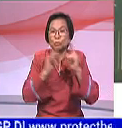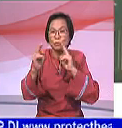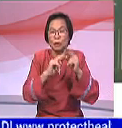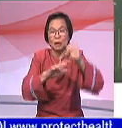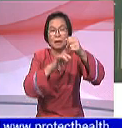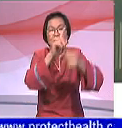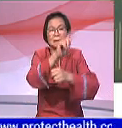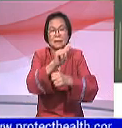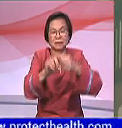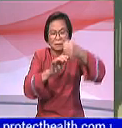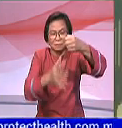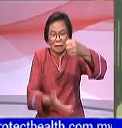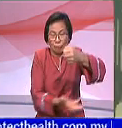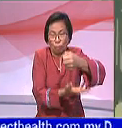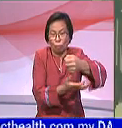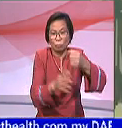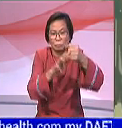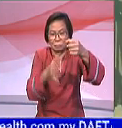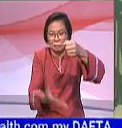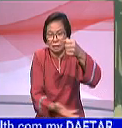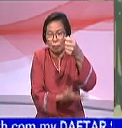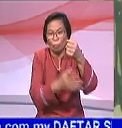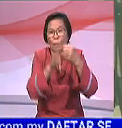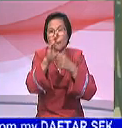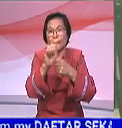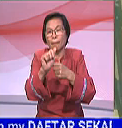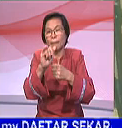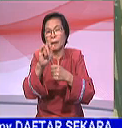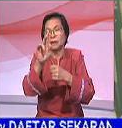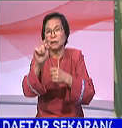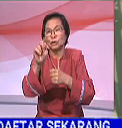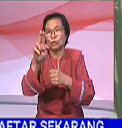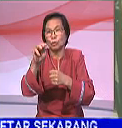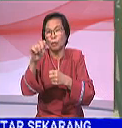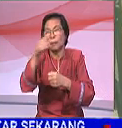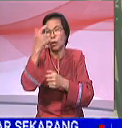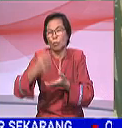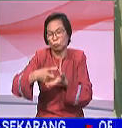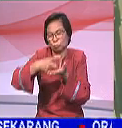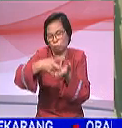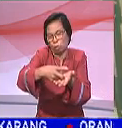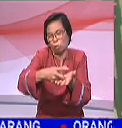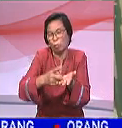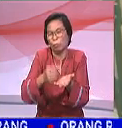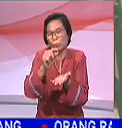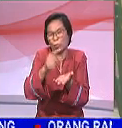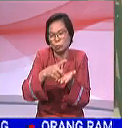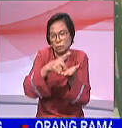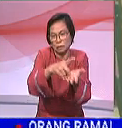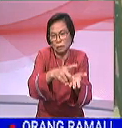tabung batwoman atas sumbangan untuk brand Awards Anto dengan cyber sedikit selanjutnya